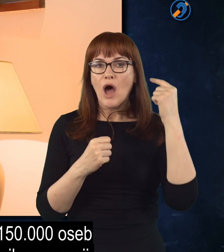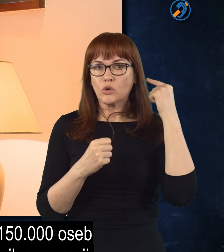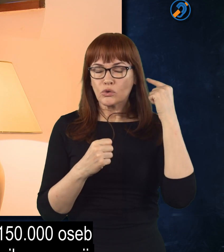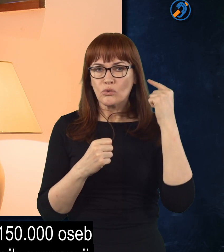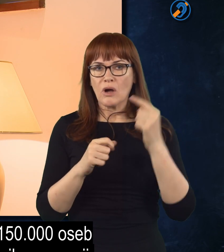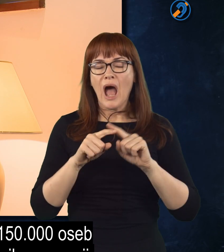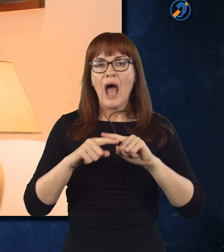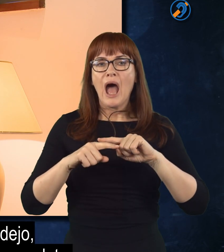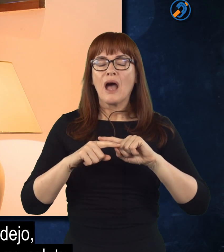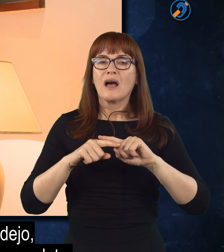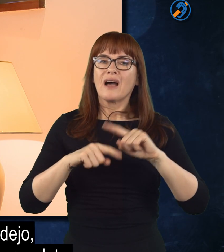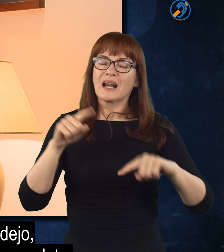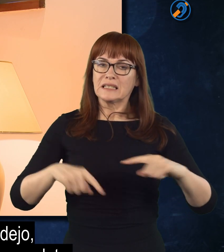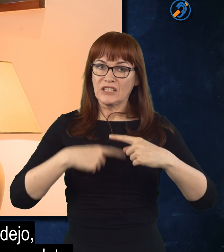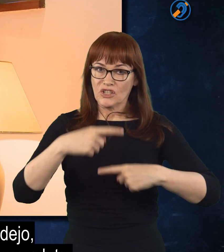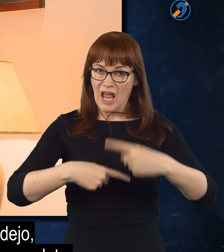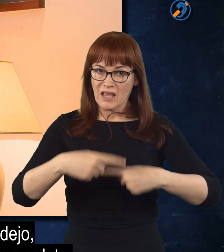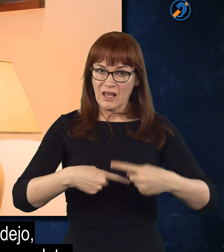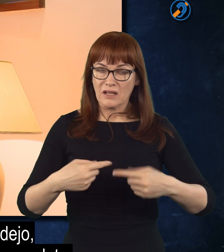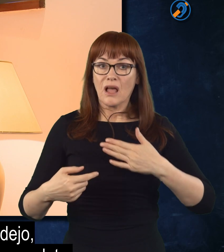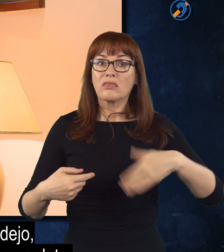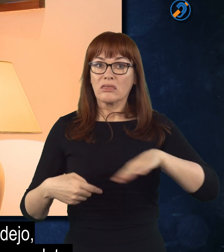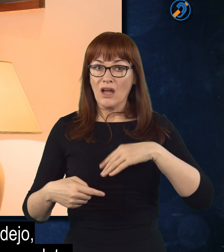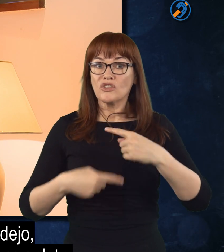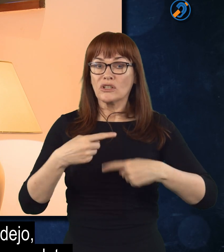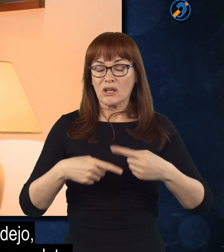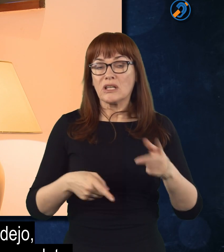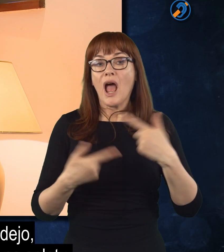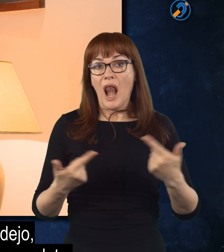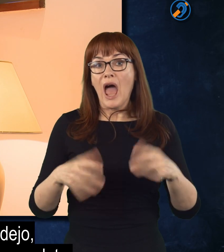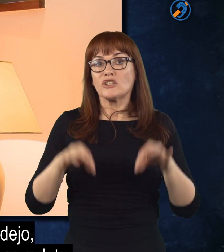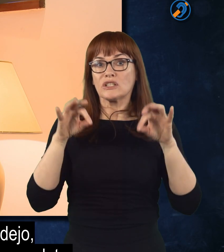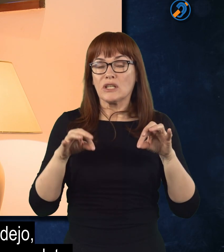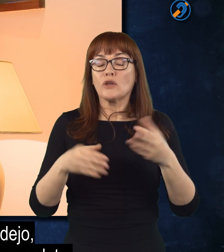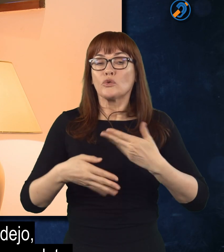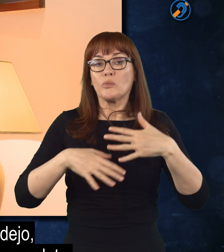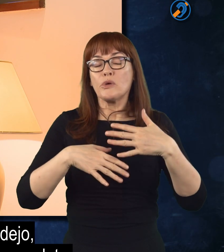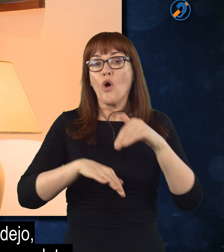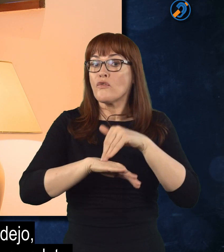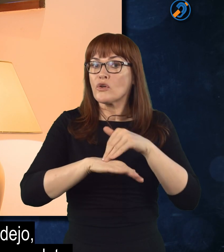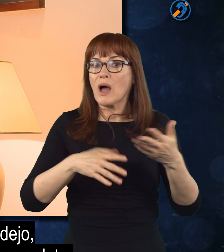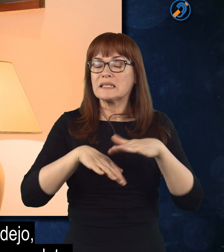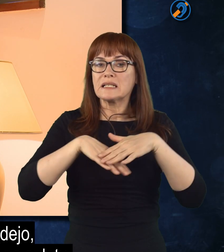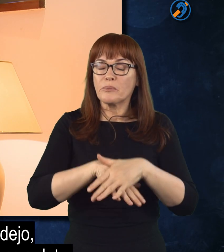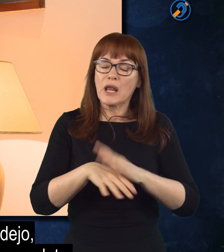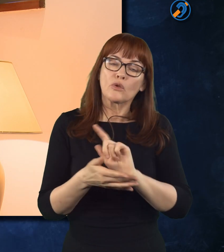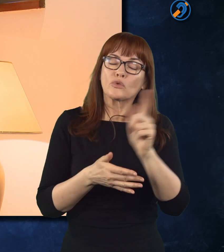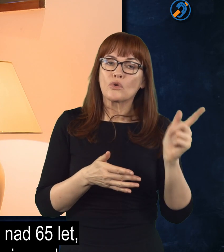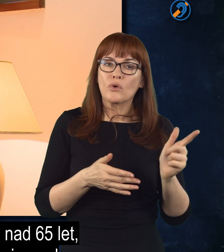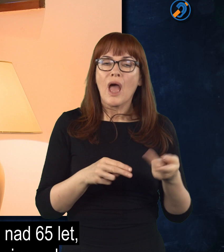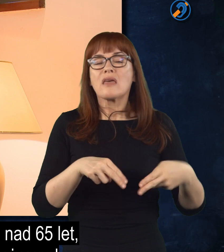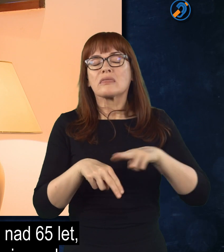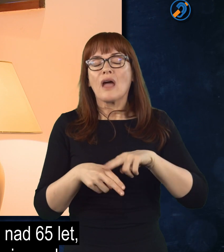generacij. Mlajše generacije se nekako še lažje znajdejo ali dobijo informacije na spletu ali tako kje